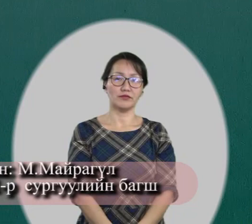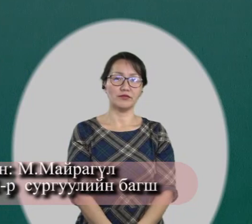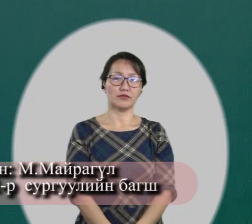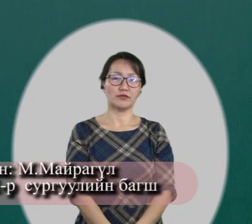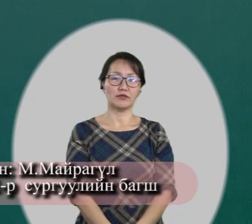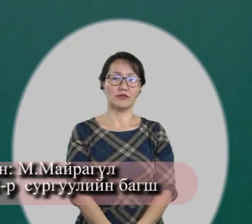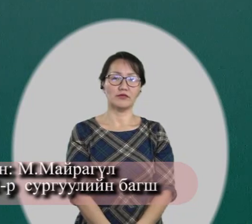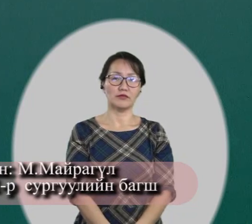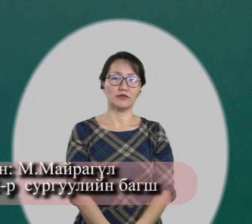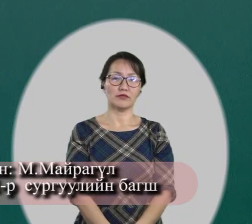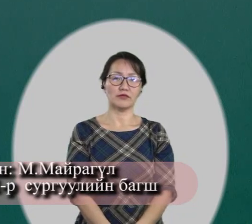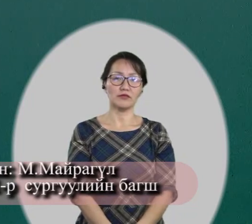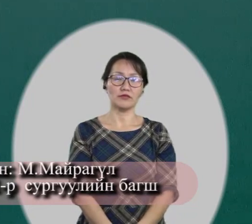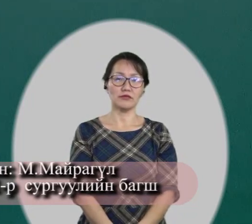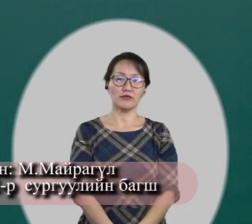алу төрт,